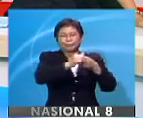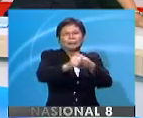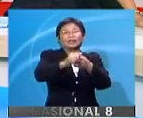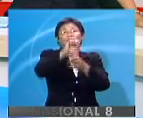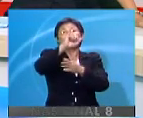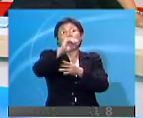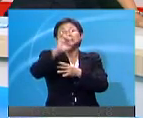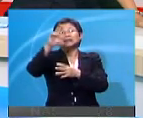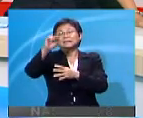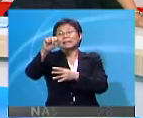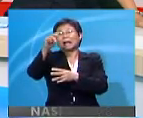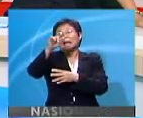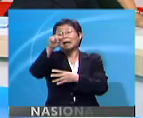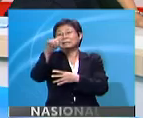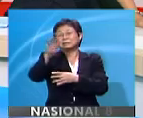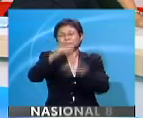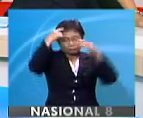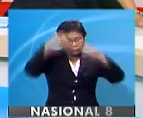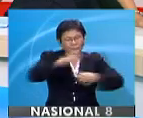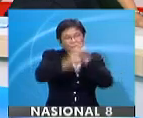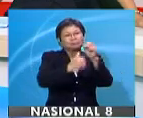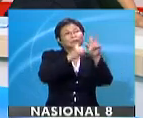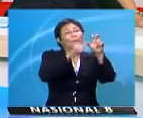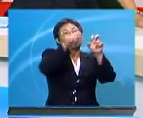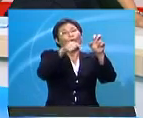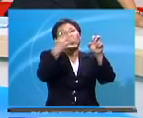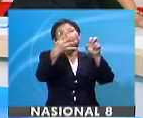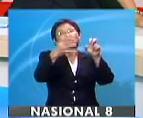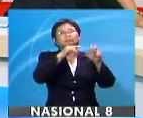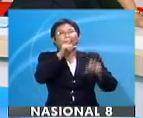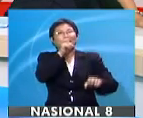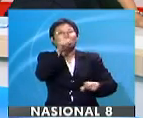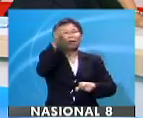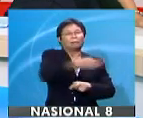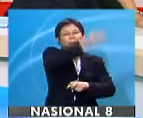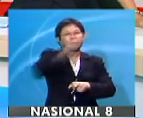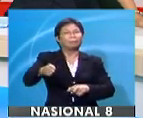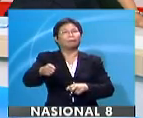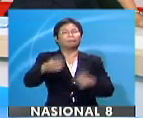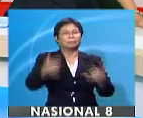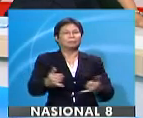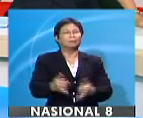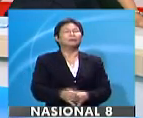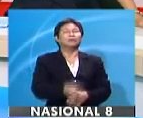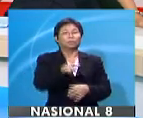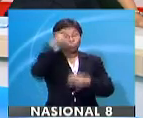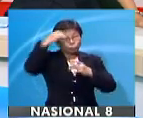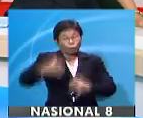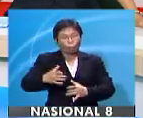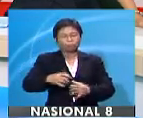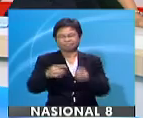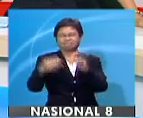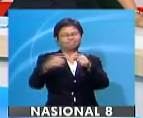Nazim yang diputuskan pada 3 April 2000 tidak pernah ditarik balik atau dibatalkan tarekat tersebut diputuskan